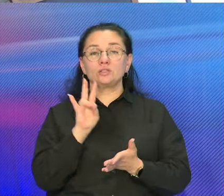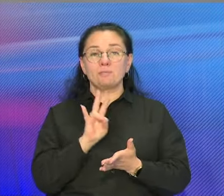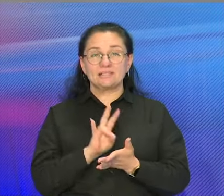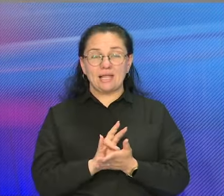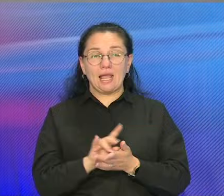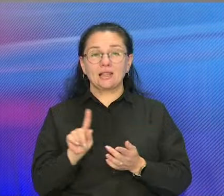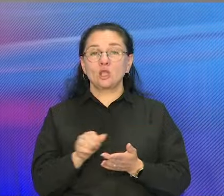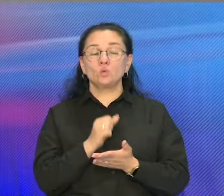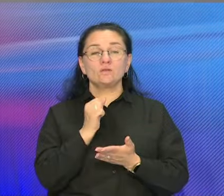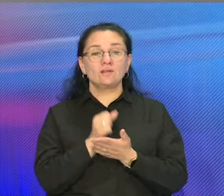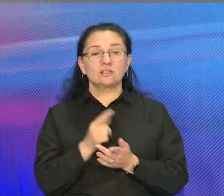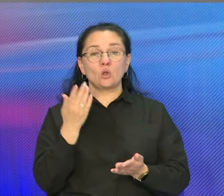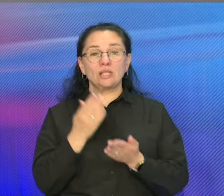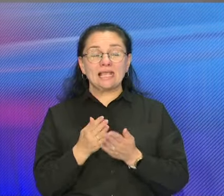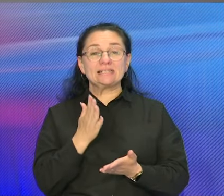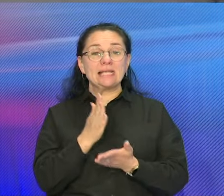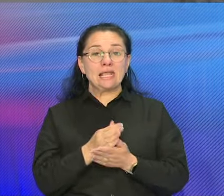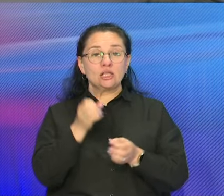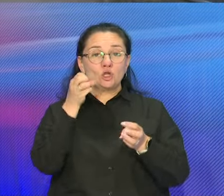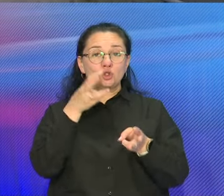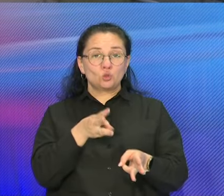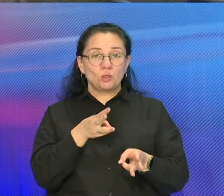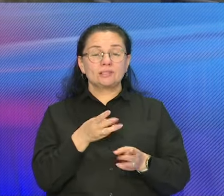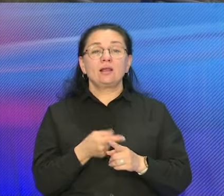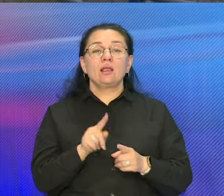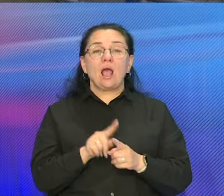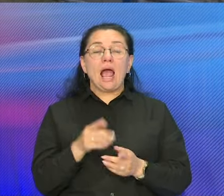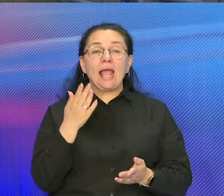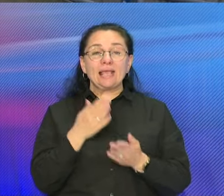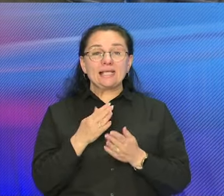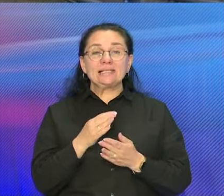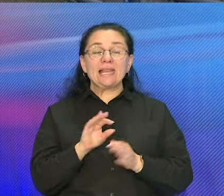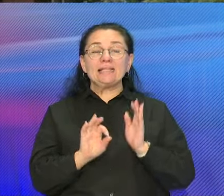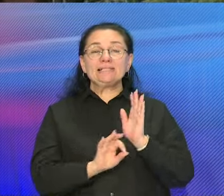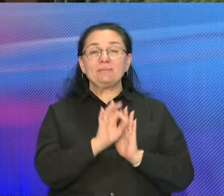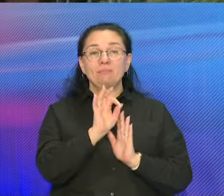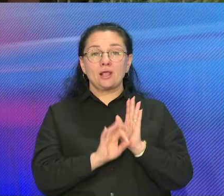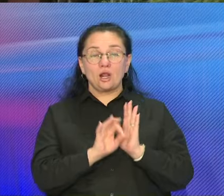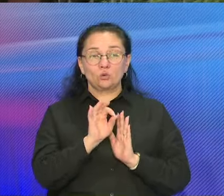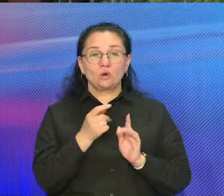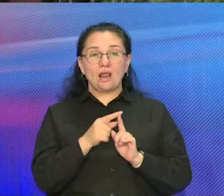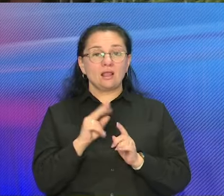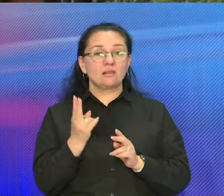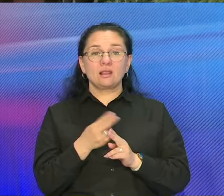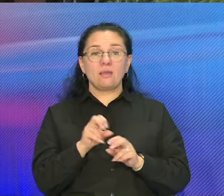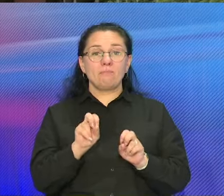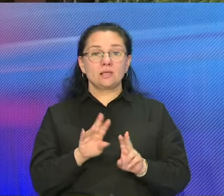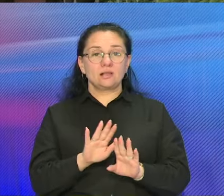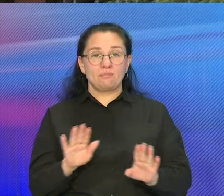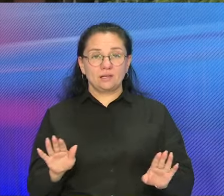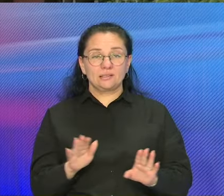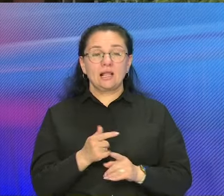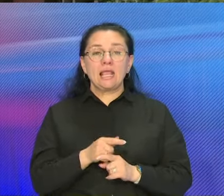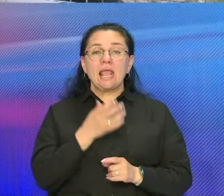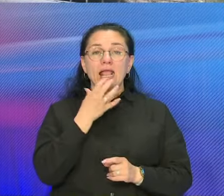свяжаются, калі на вуліце Граесонника усім да спадобы А ось калі вонковые температуры бьют рекорды Гэта небезпешна для гадаванцев, навод